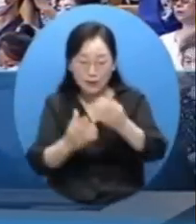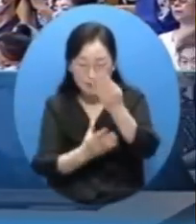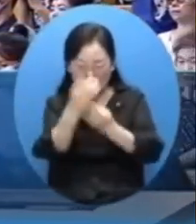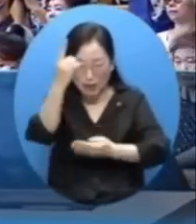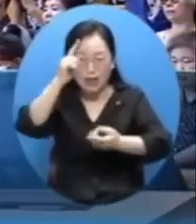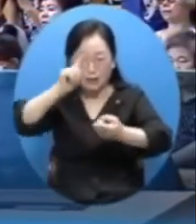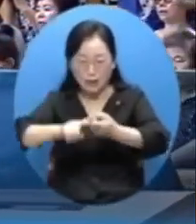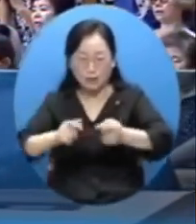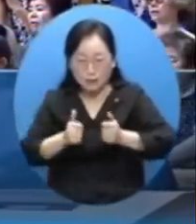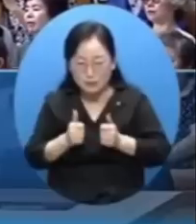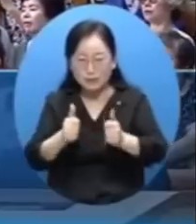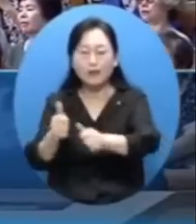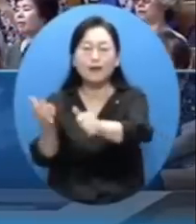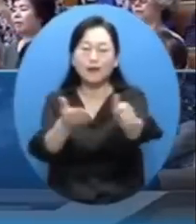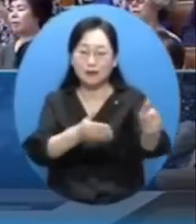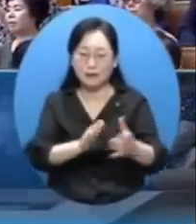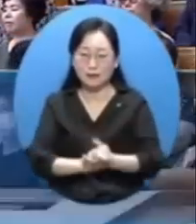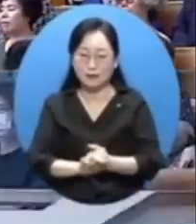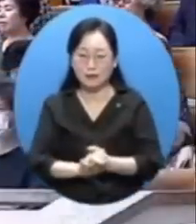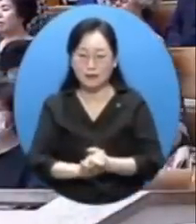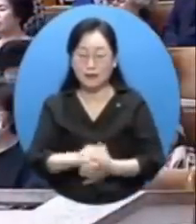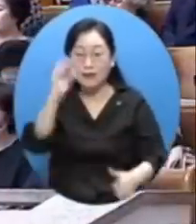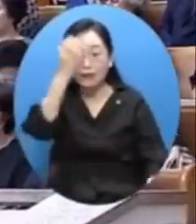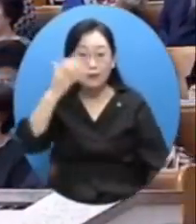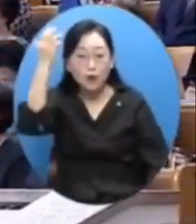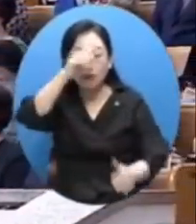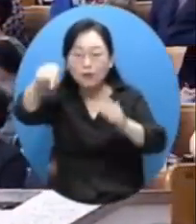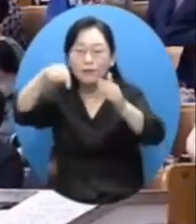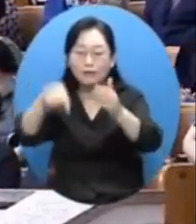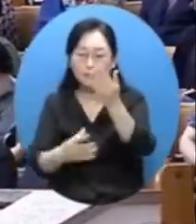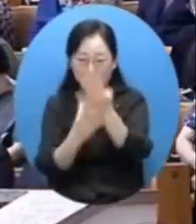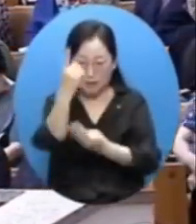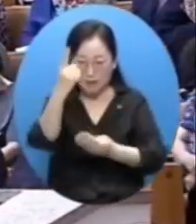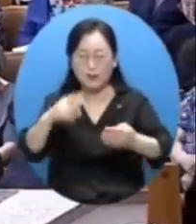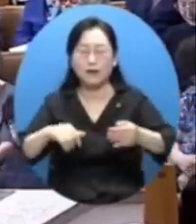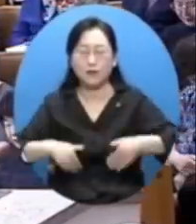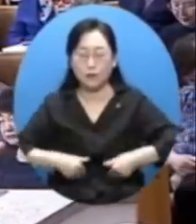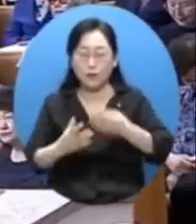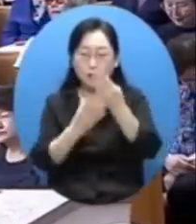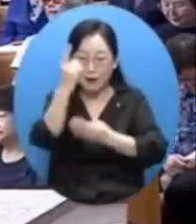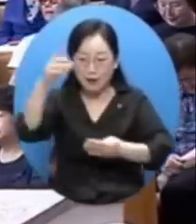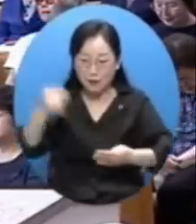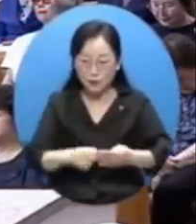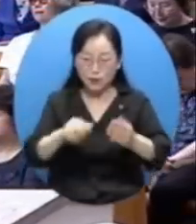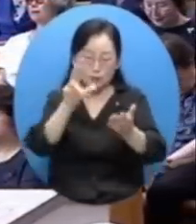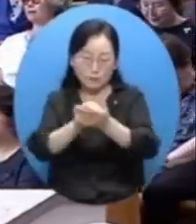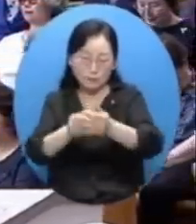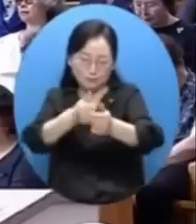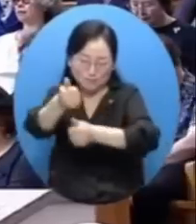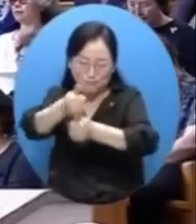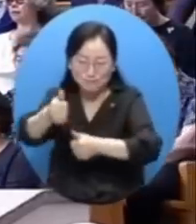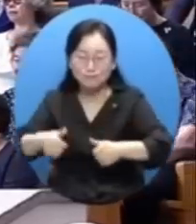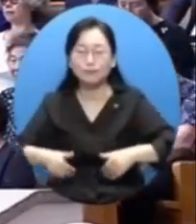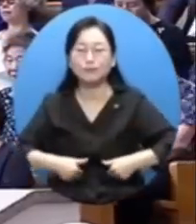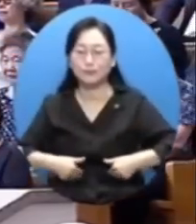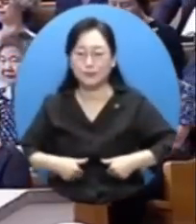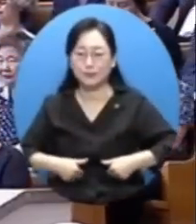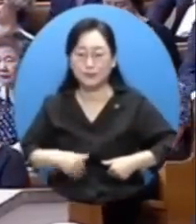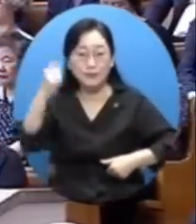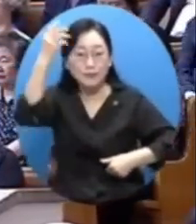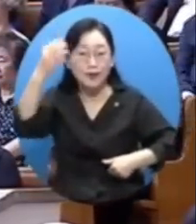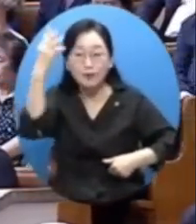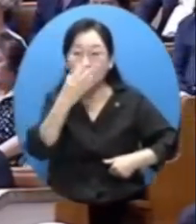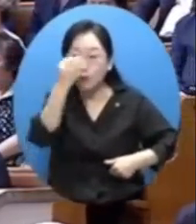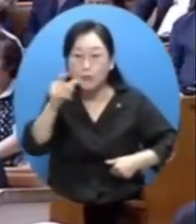힘써 지키라. 성령 안에서 우리가 하나가 되어야 되는 것입니다. 하나가 되어서 문제를 극복해내야 되는 것입니다. 영적